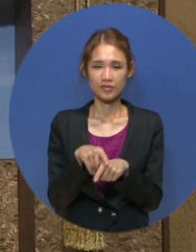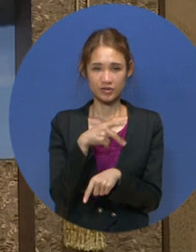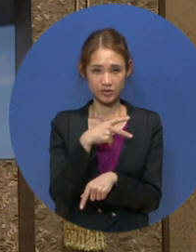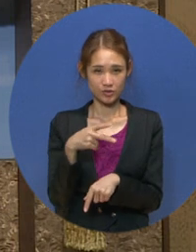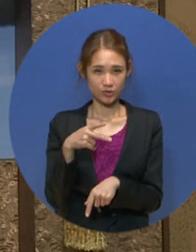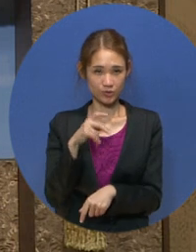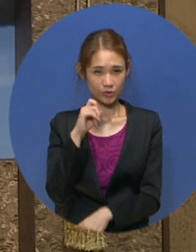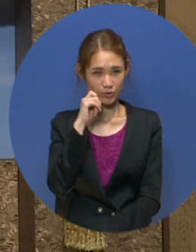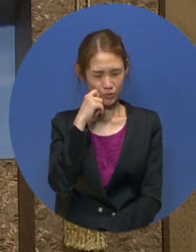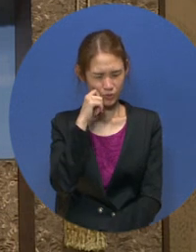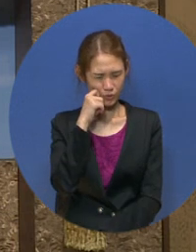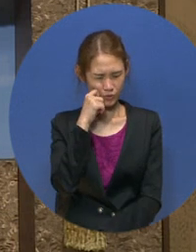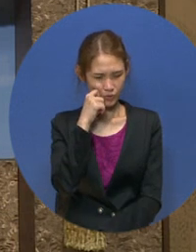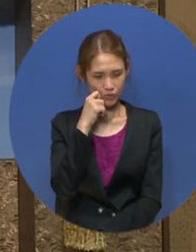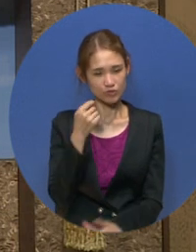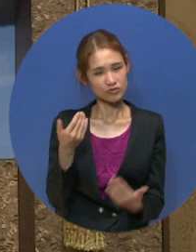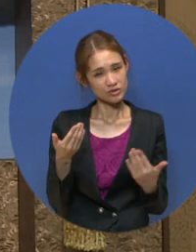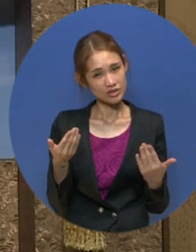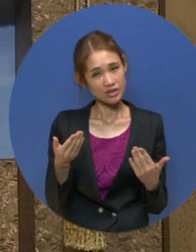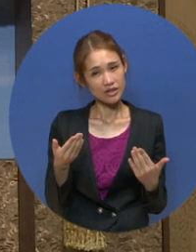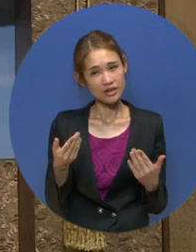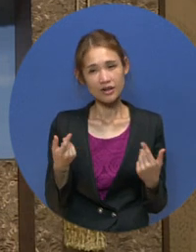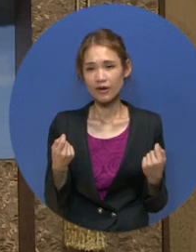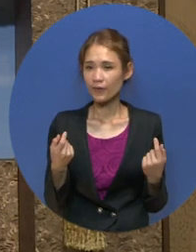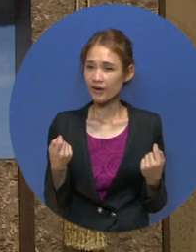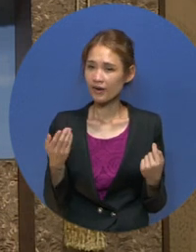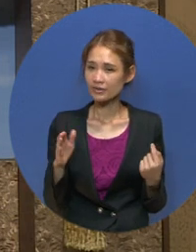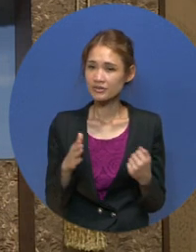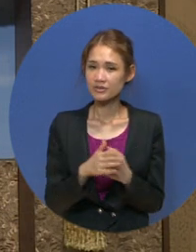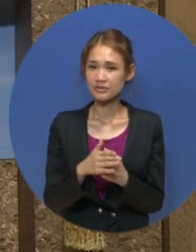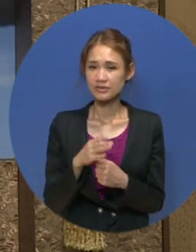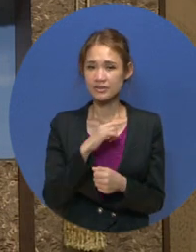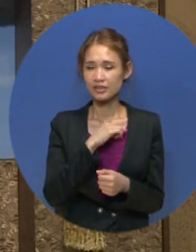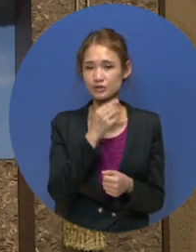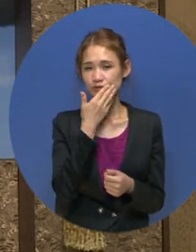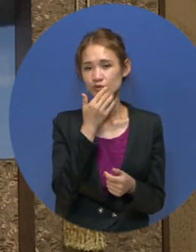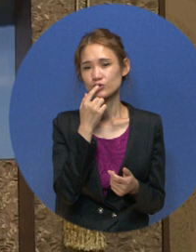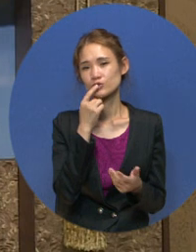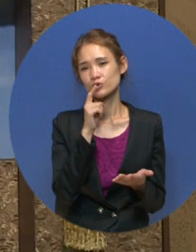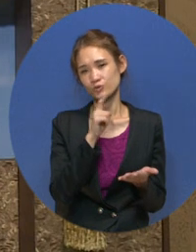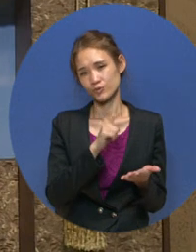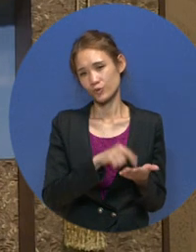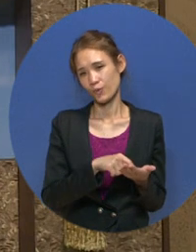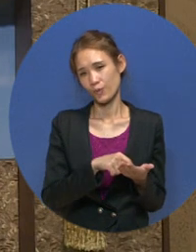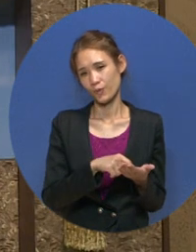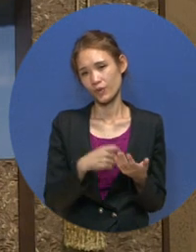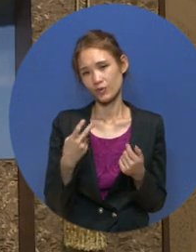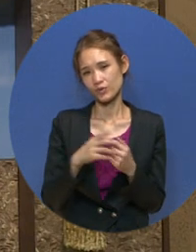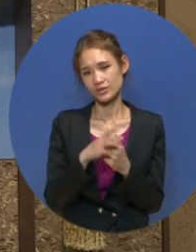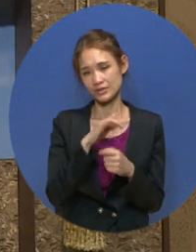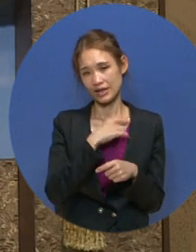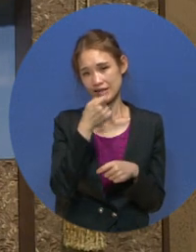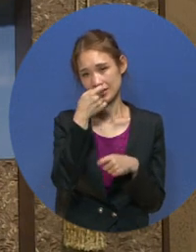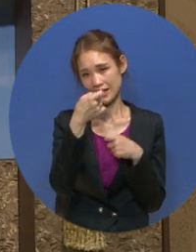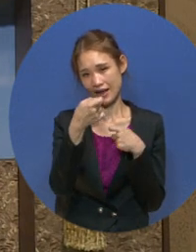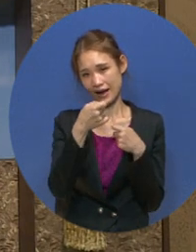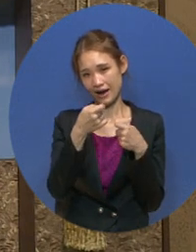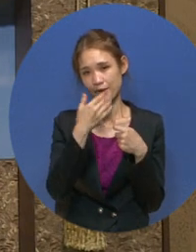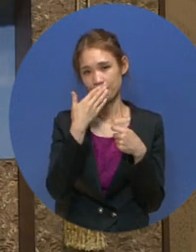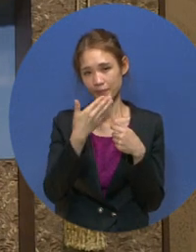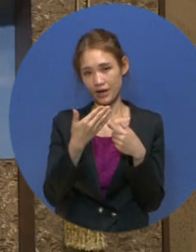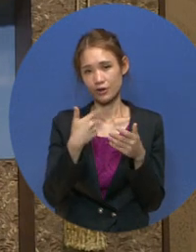어려운 일인 것 같지만 내가 제일 쉽게 할 수 있고 또 제일 가까이에서 할수